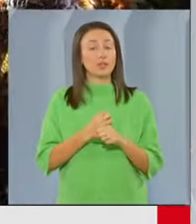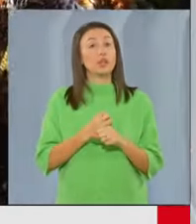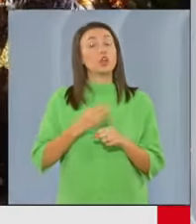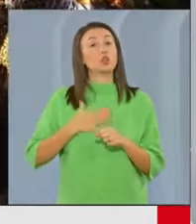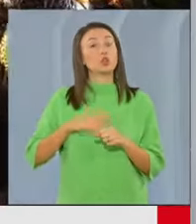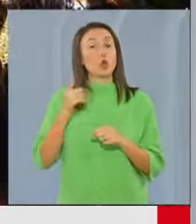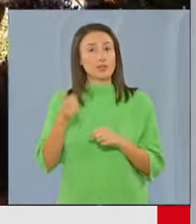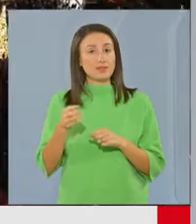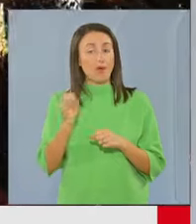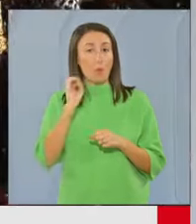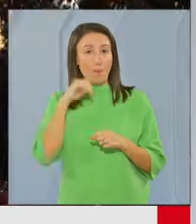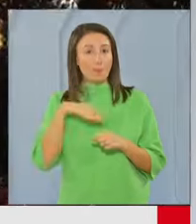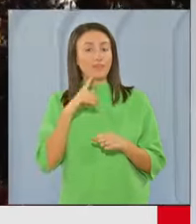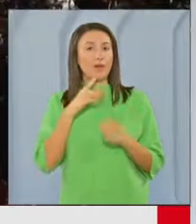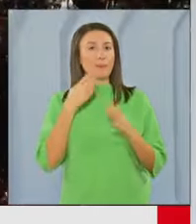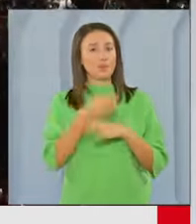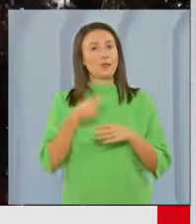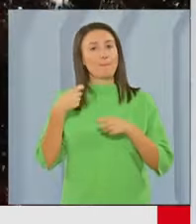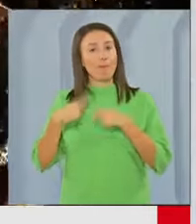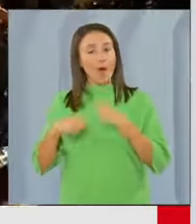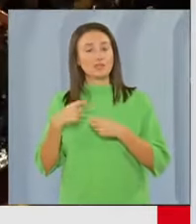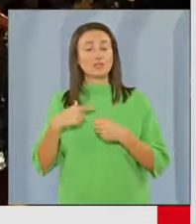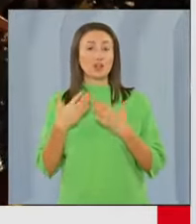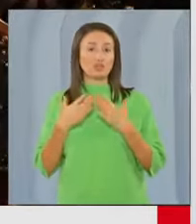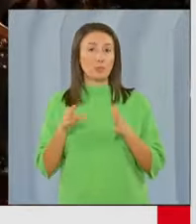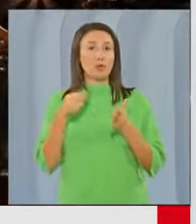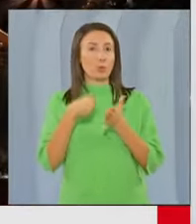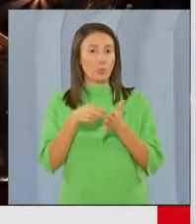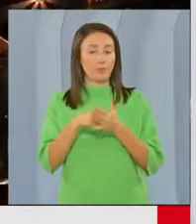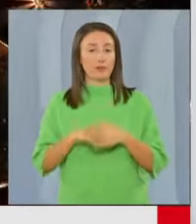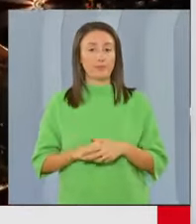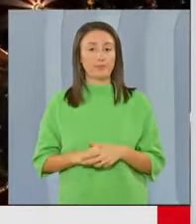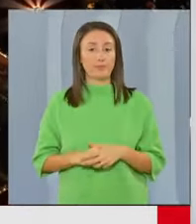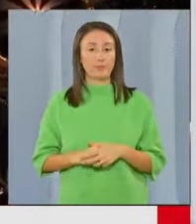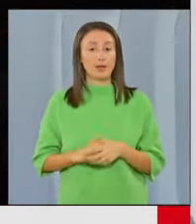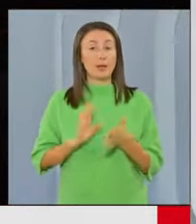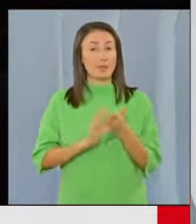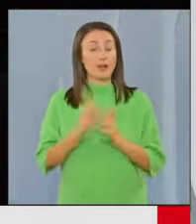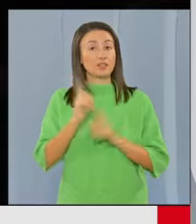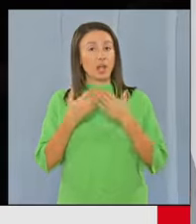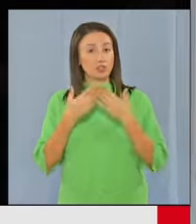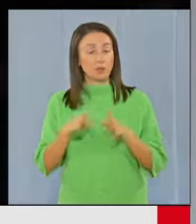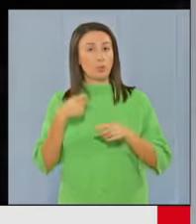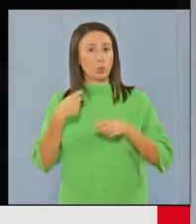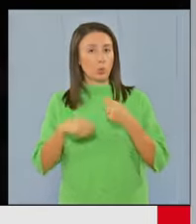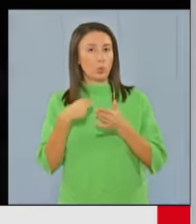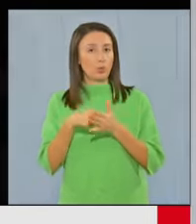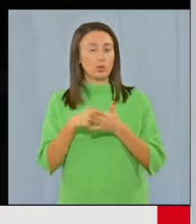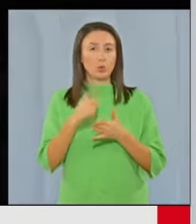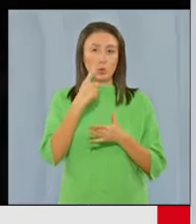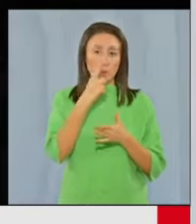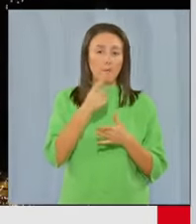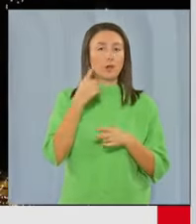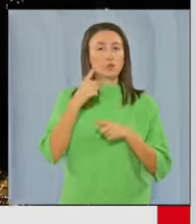dorința determină dorința oamenilor de a merge în magazine și de a începe să să cumpere practic dacă îți începi cumpărăturile din noiembrie de la